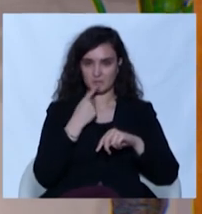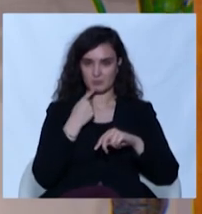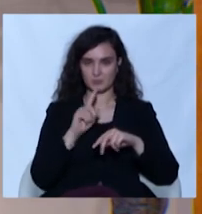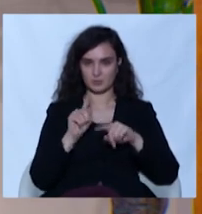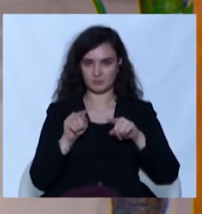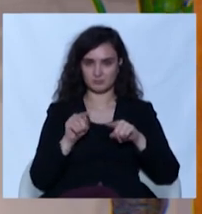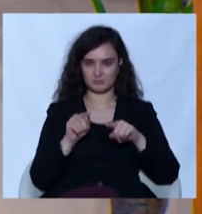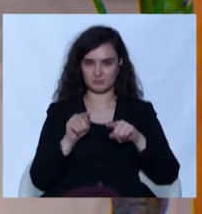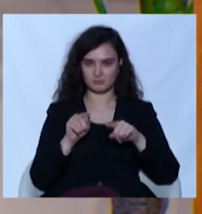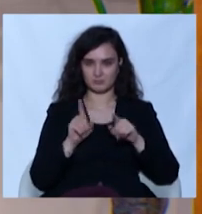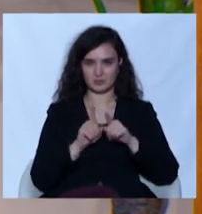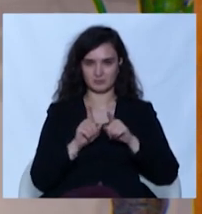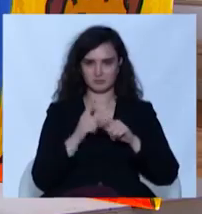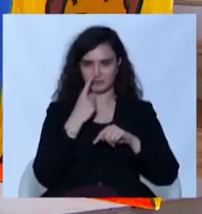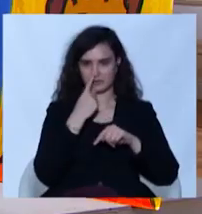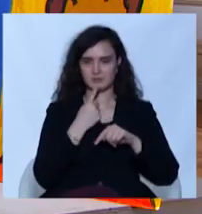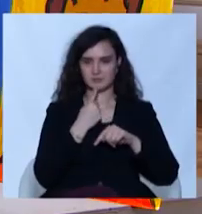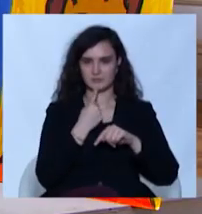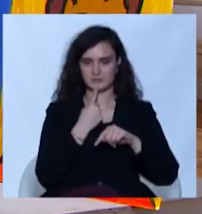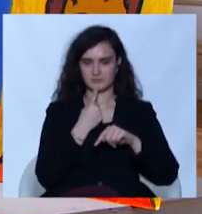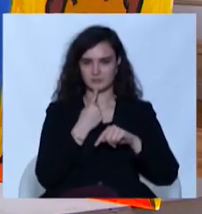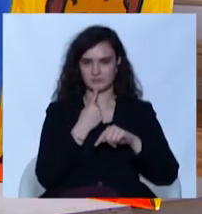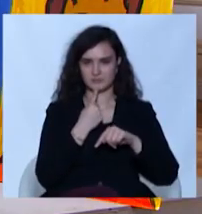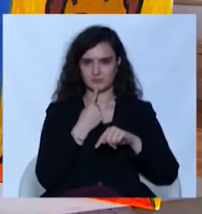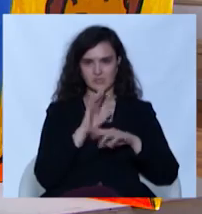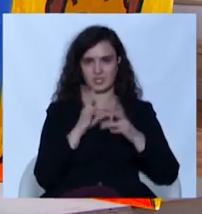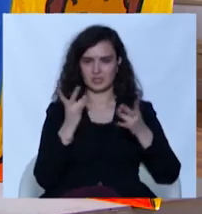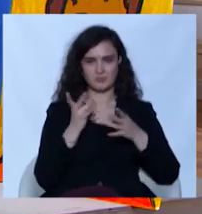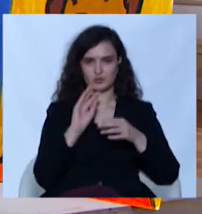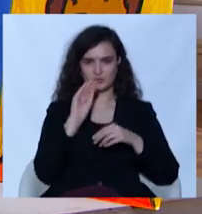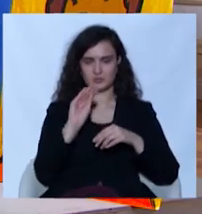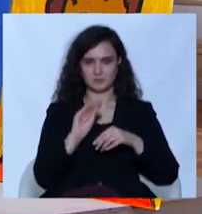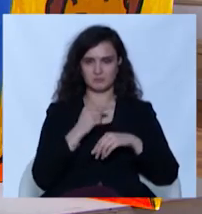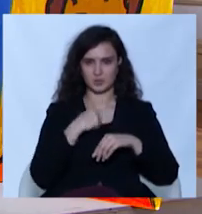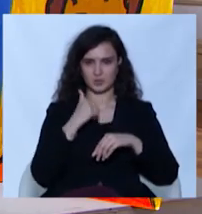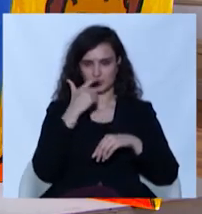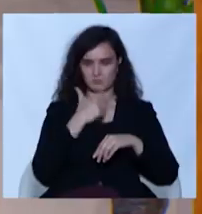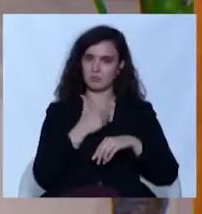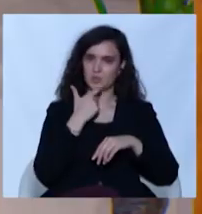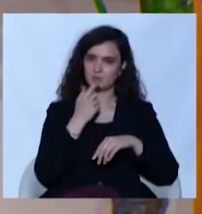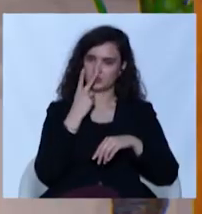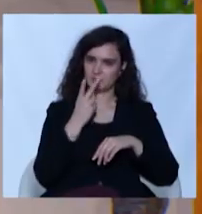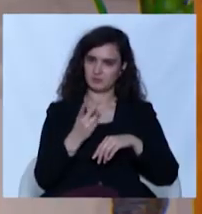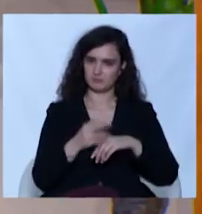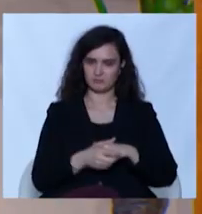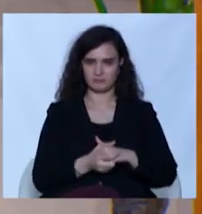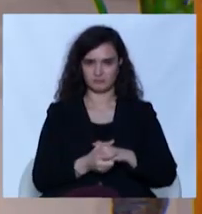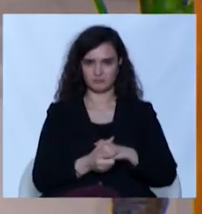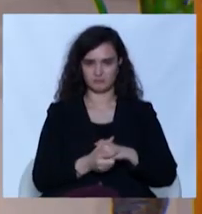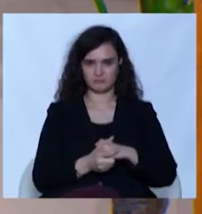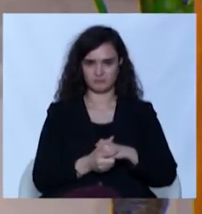რომ მაინდა-მაინც პირი და ცხვირი აღარც დამჭირდა. მე როგორც მაყურებელს რო შევხედებ,